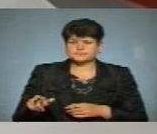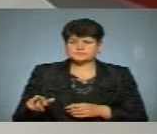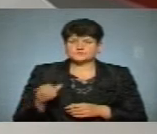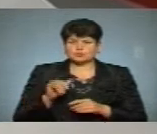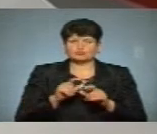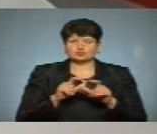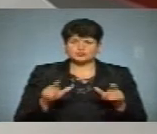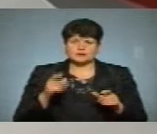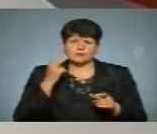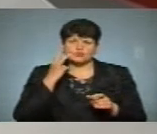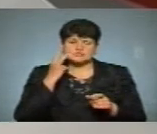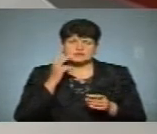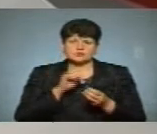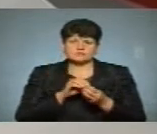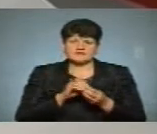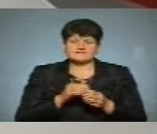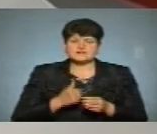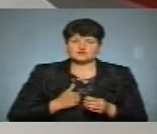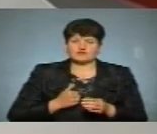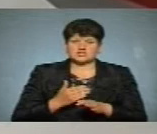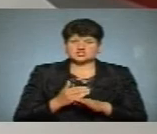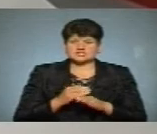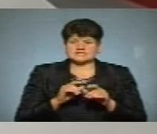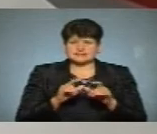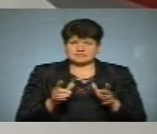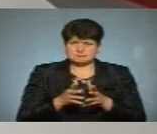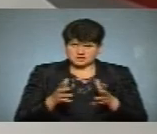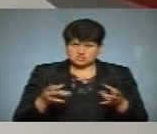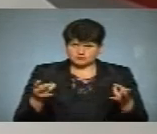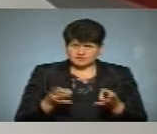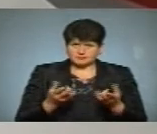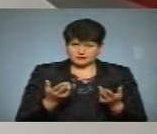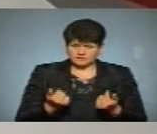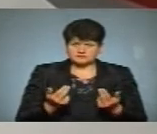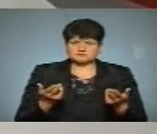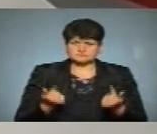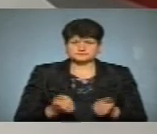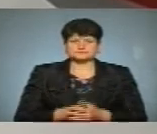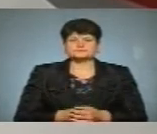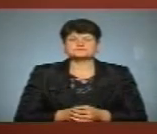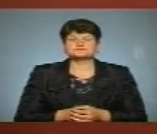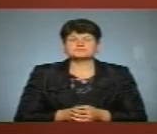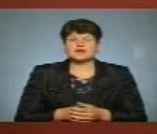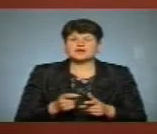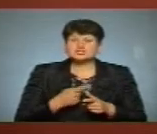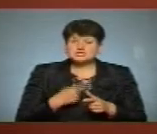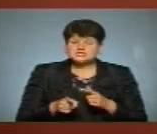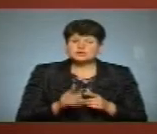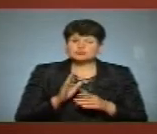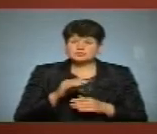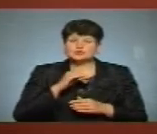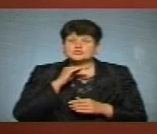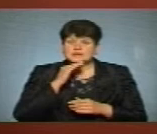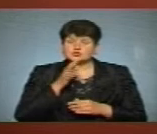пунктах постійної дислокації військових частин. Тобто виникла більша потреба, так? Так, так. А чи буде достатньо часу,